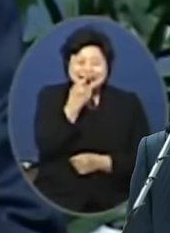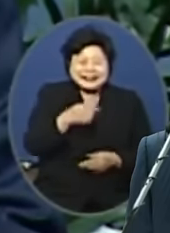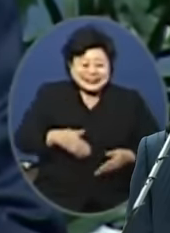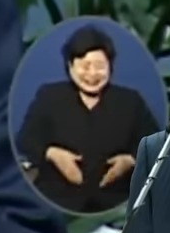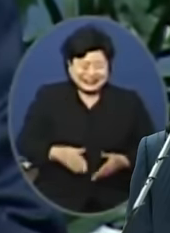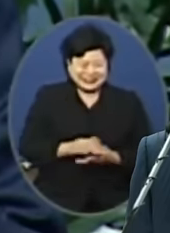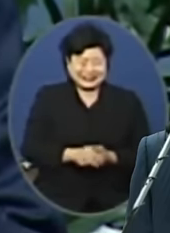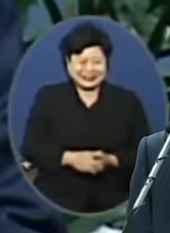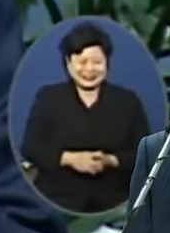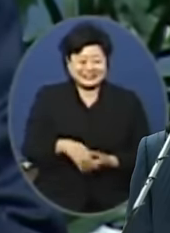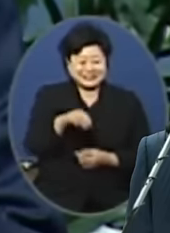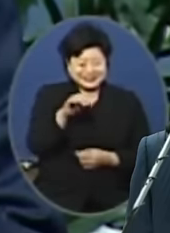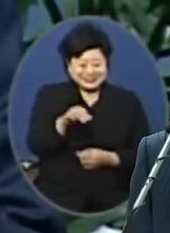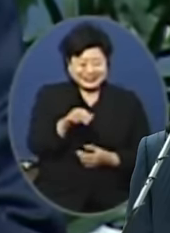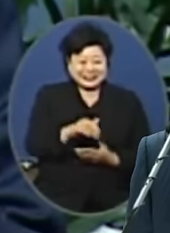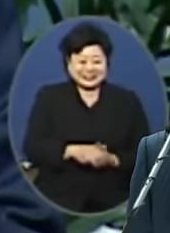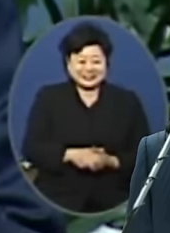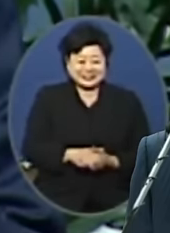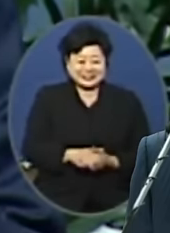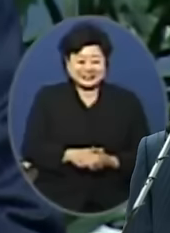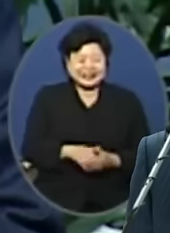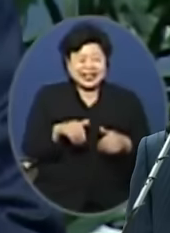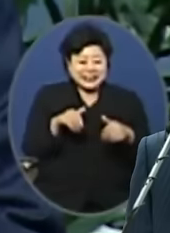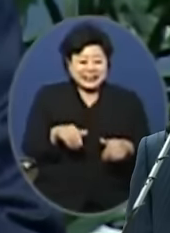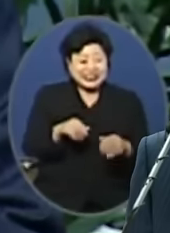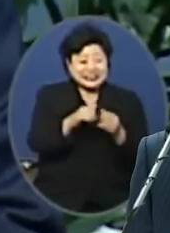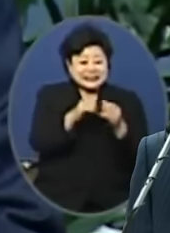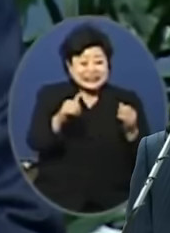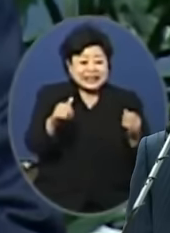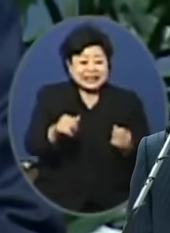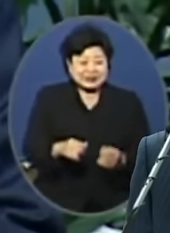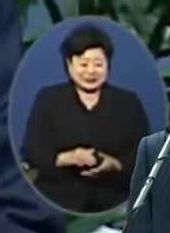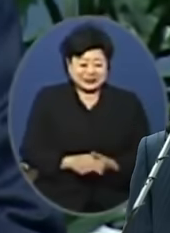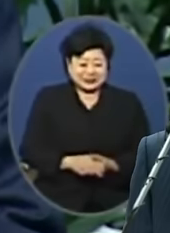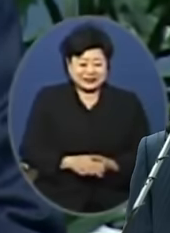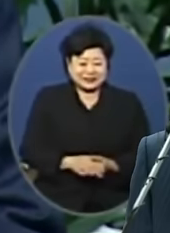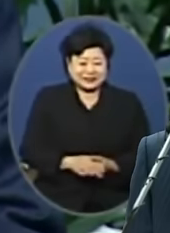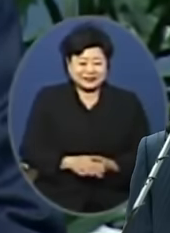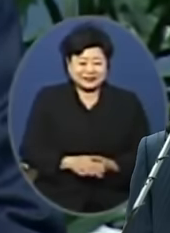태어나서 그곳에서 일꾼들, 노동자들,